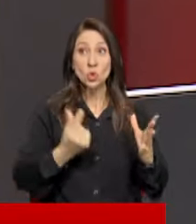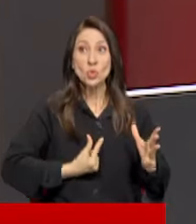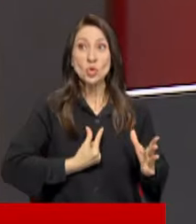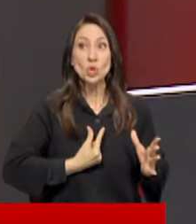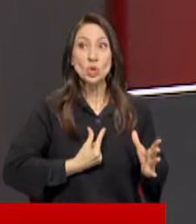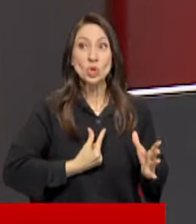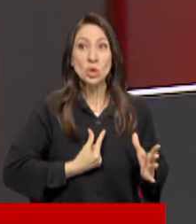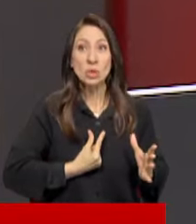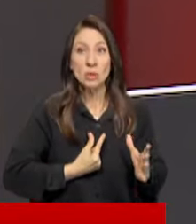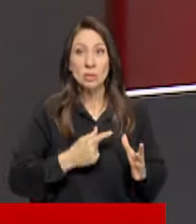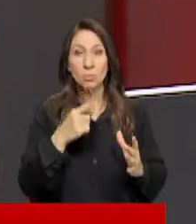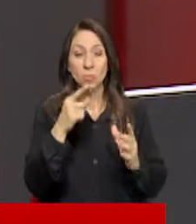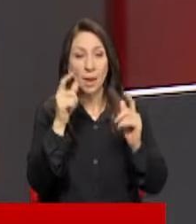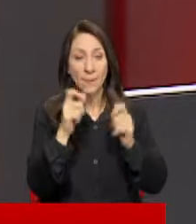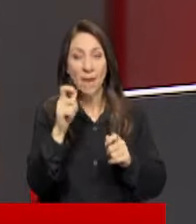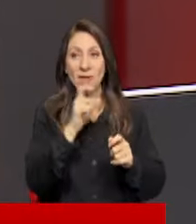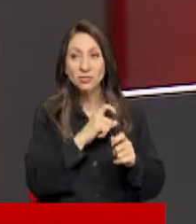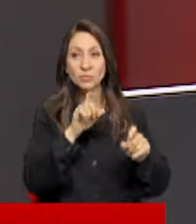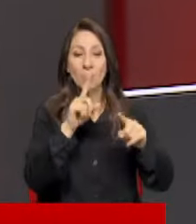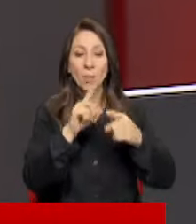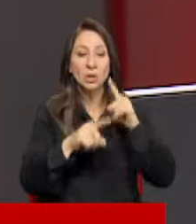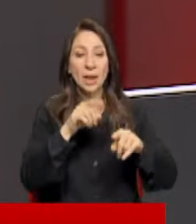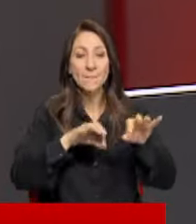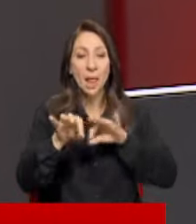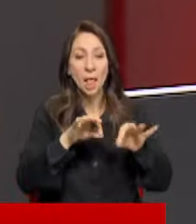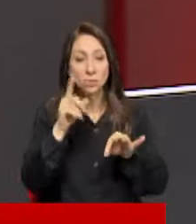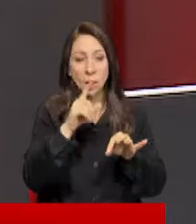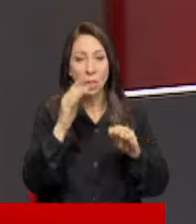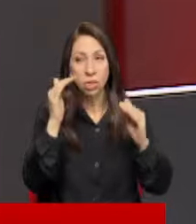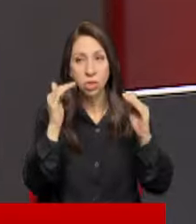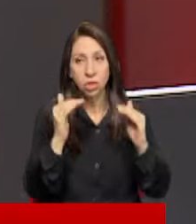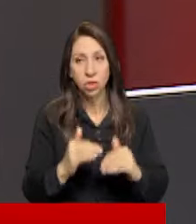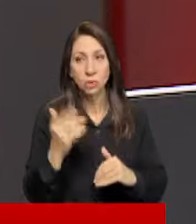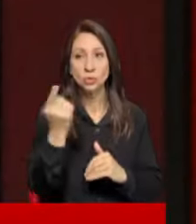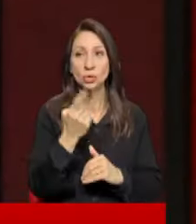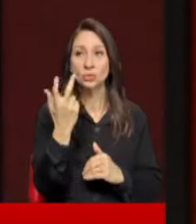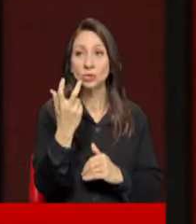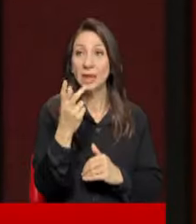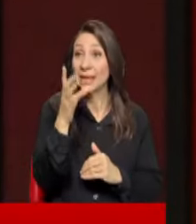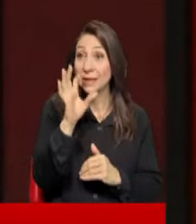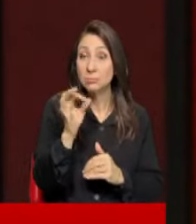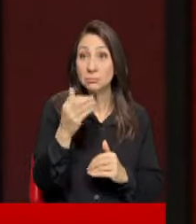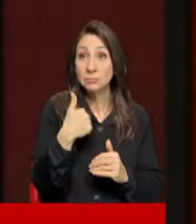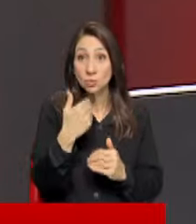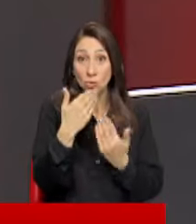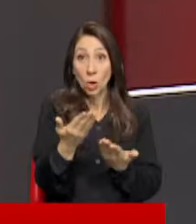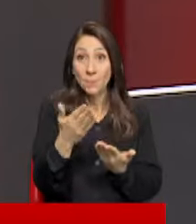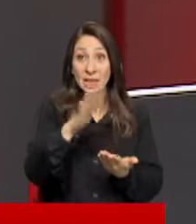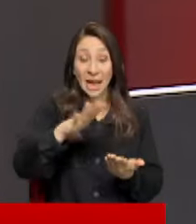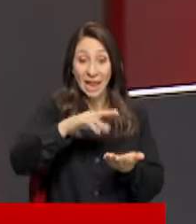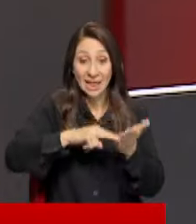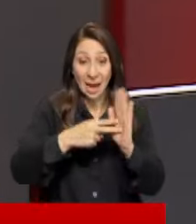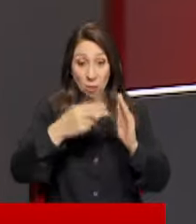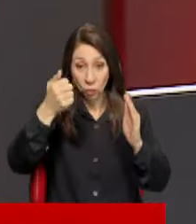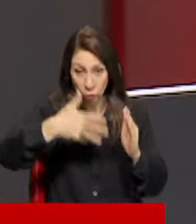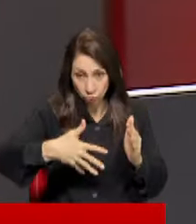umutken bu uygulanan politikalar sonucu geldiğimiz nokta %3. Bu politikayı uygulayan kim? İşte bizim söylüyorum. Genel İdare